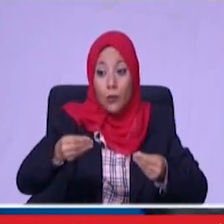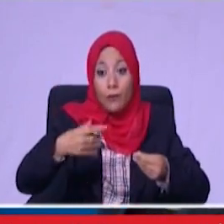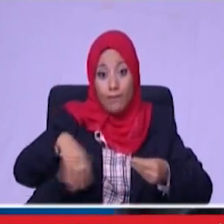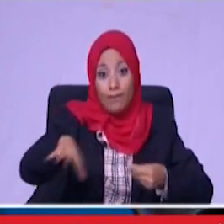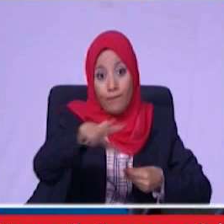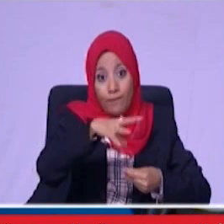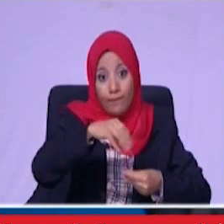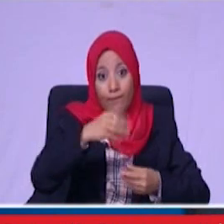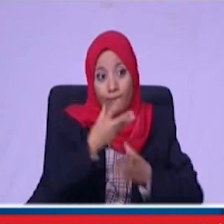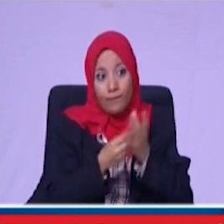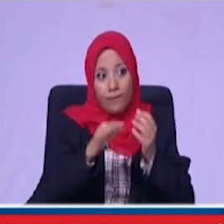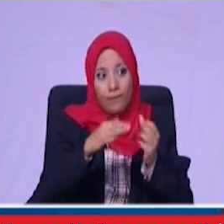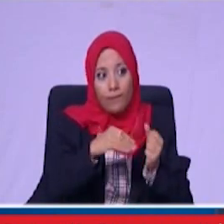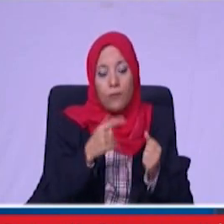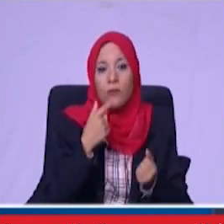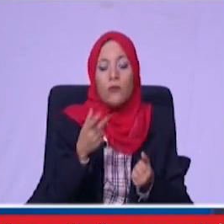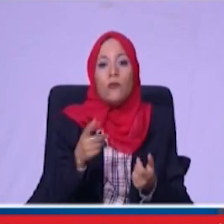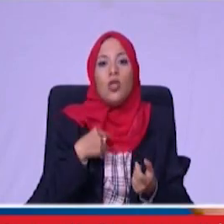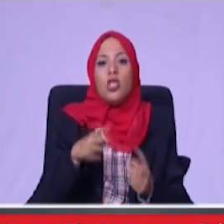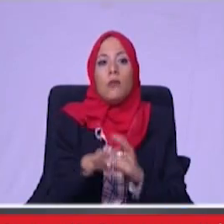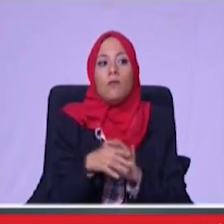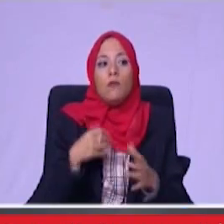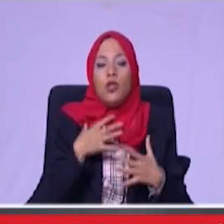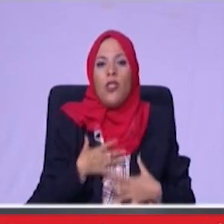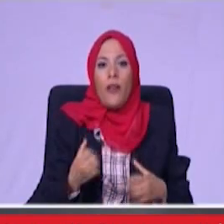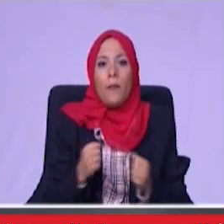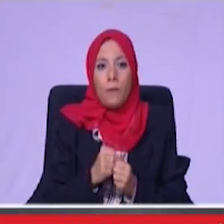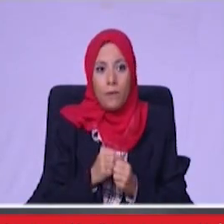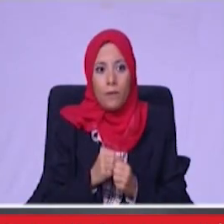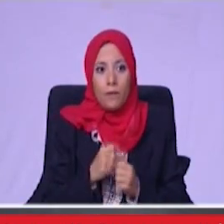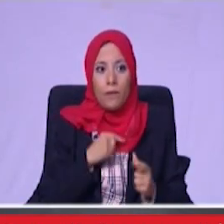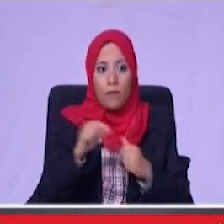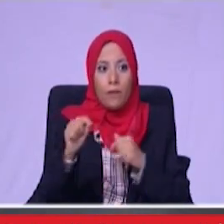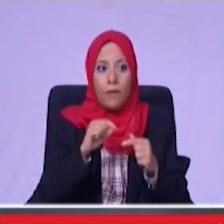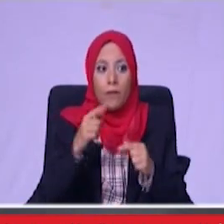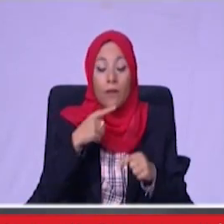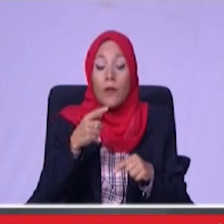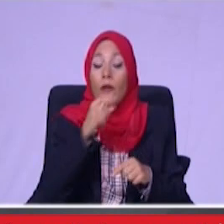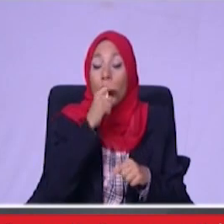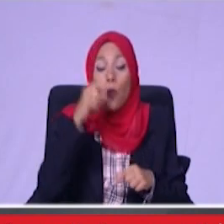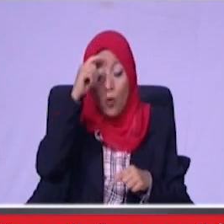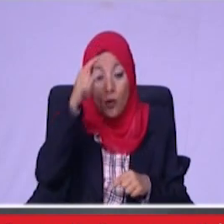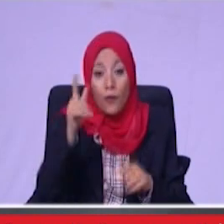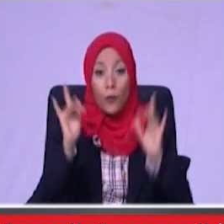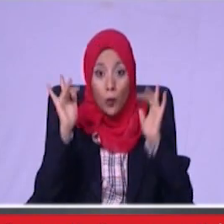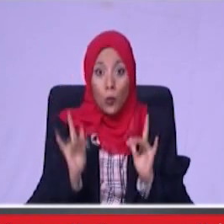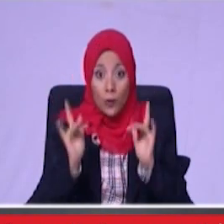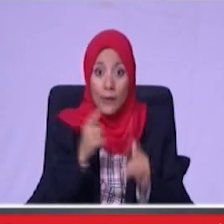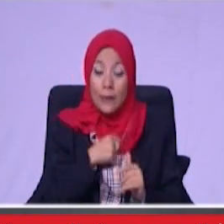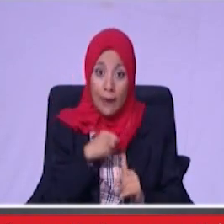يوم لا بيع فيه ولا خله ولا شفاعه والكافرون هم الظالمون الايه اللي بعدها على طول في ايه الكرسي